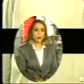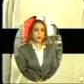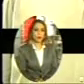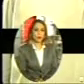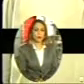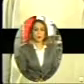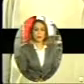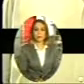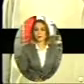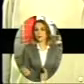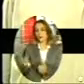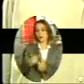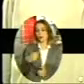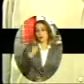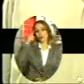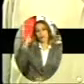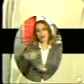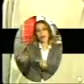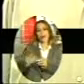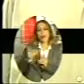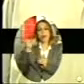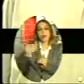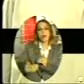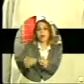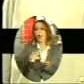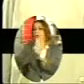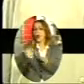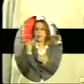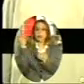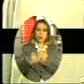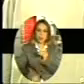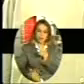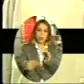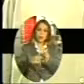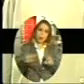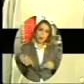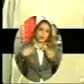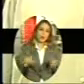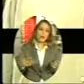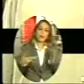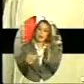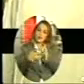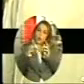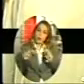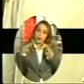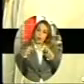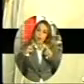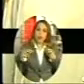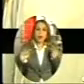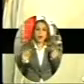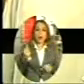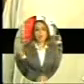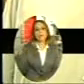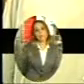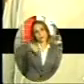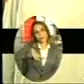א', אני חושב שרק אחרי שכל האירוע יסתיים, אנחנו נתחקר אותו ונסיק